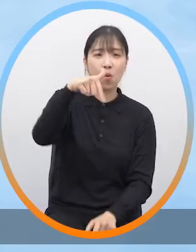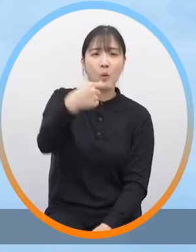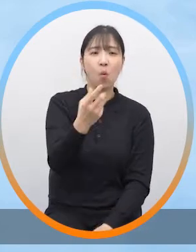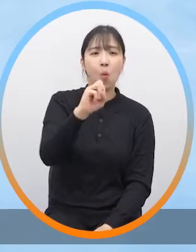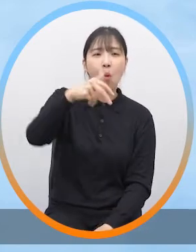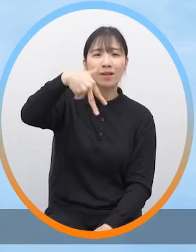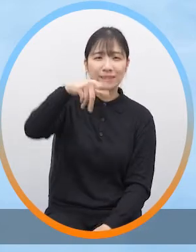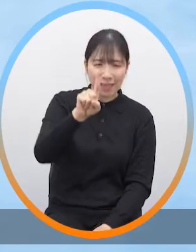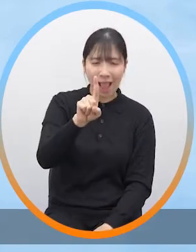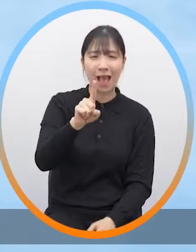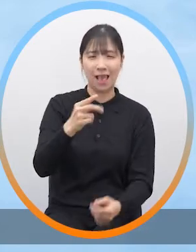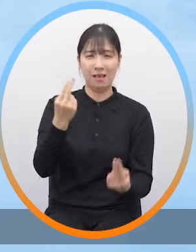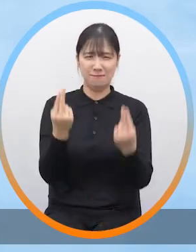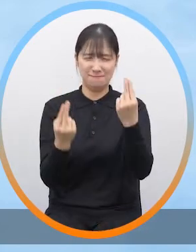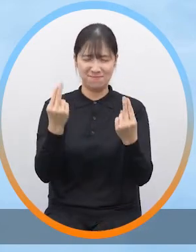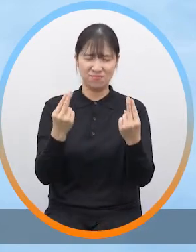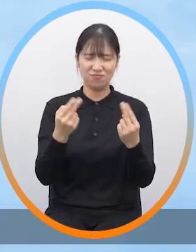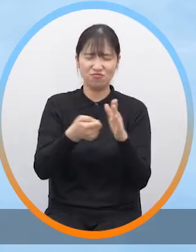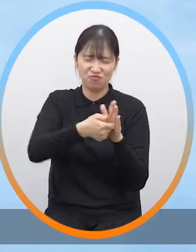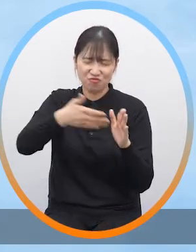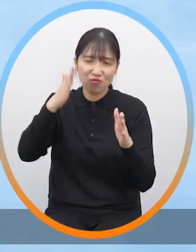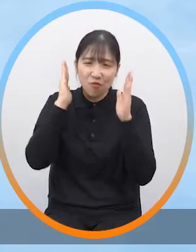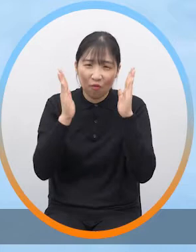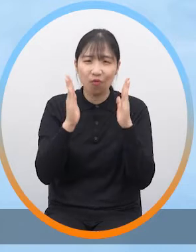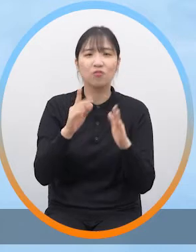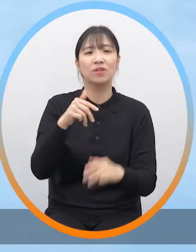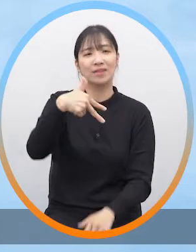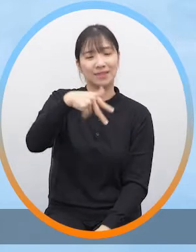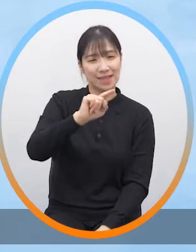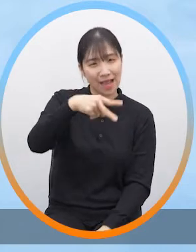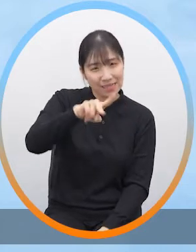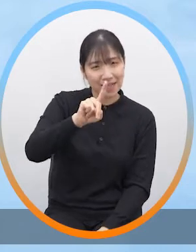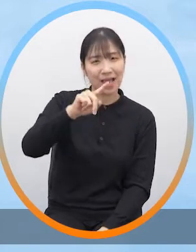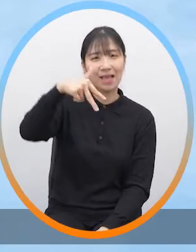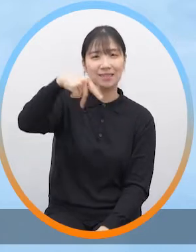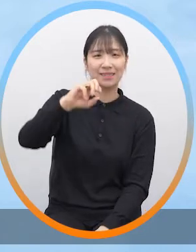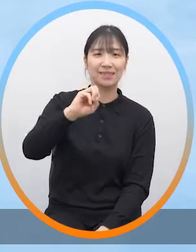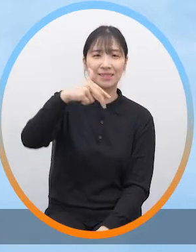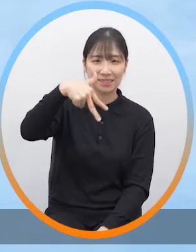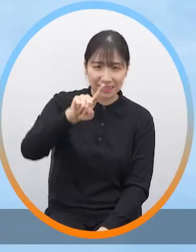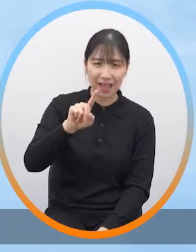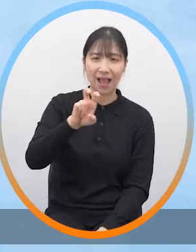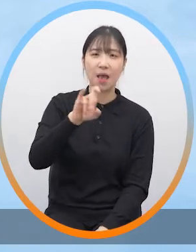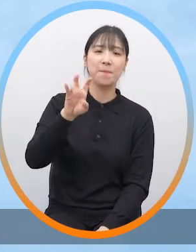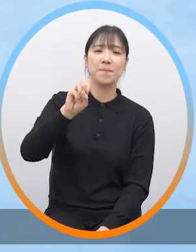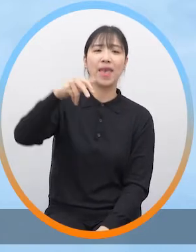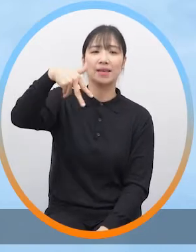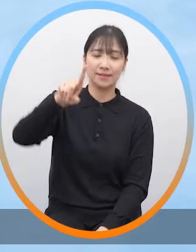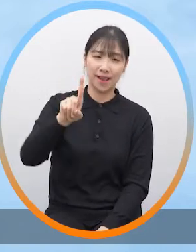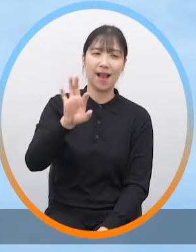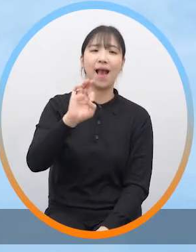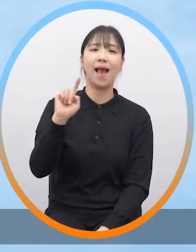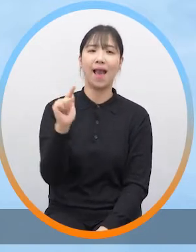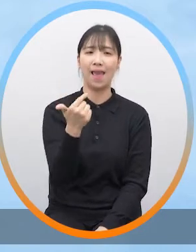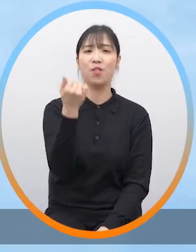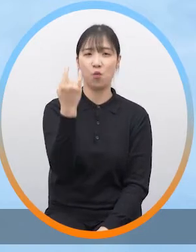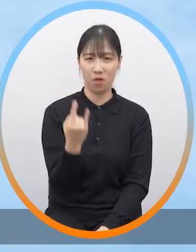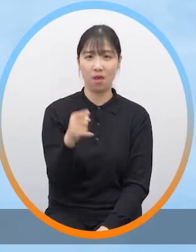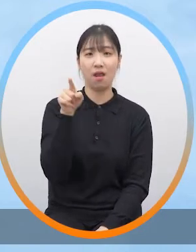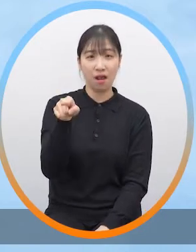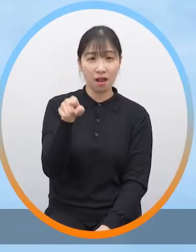못지않은 4명의 유학자가 있습니다. 뭐 자사라든가 증자라든가 맹자, 안회, 이렇게